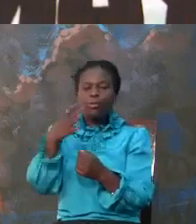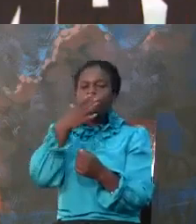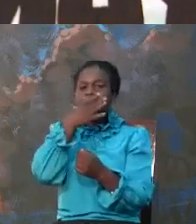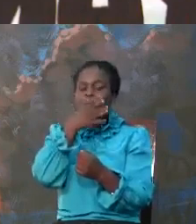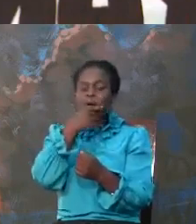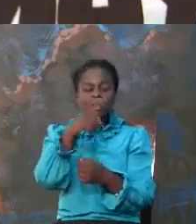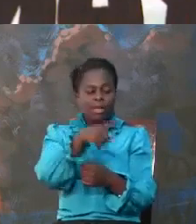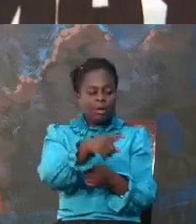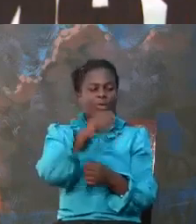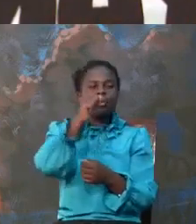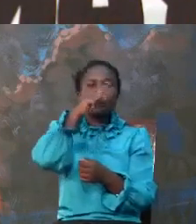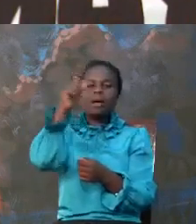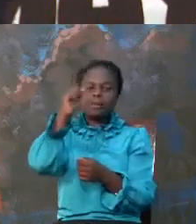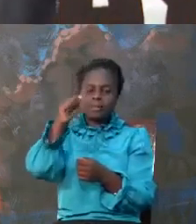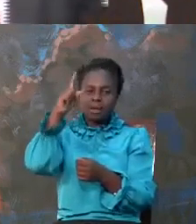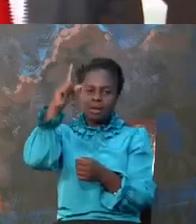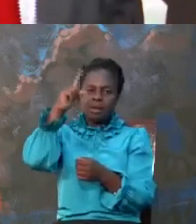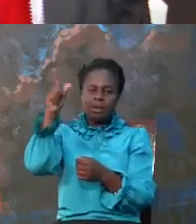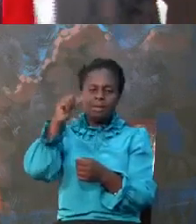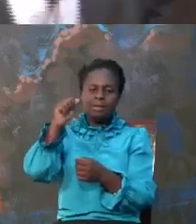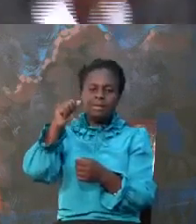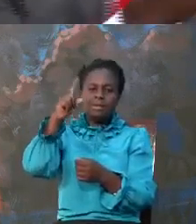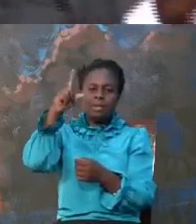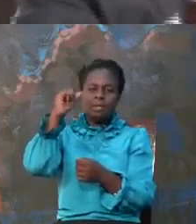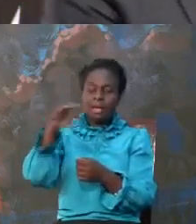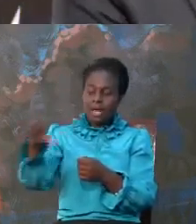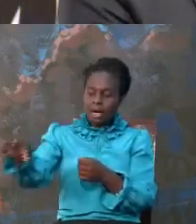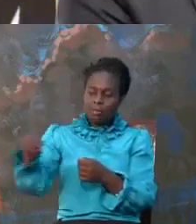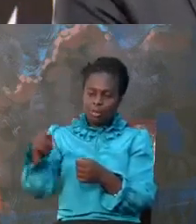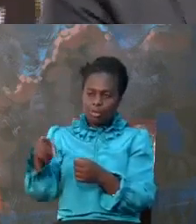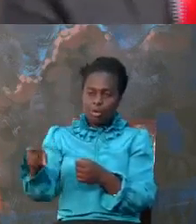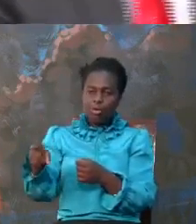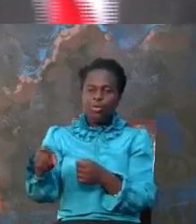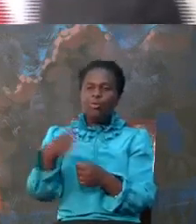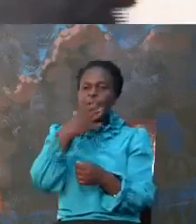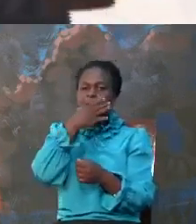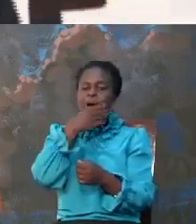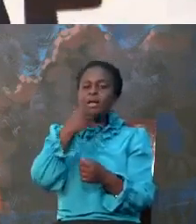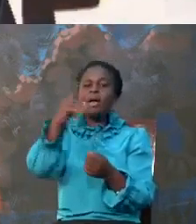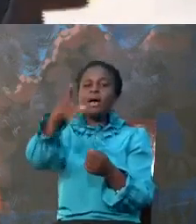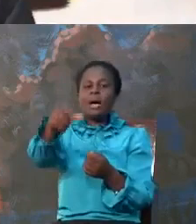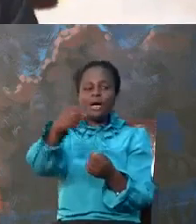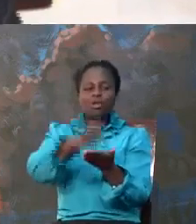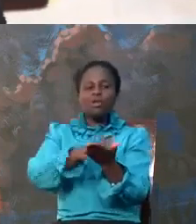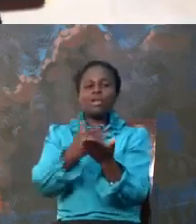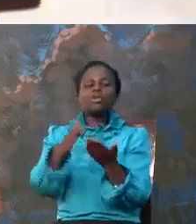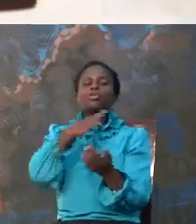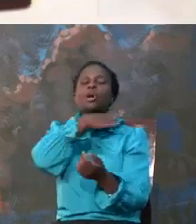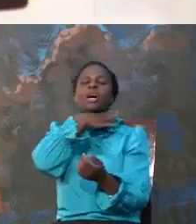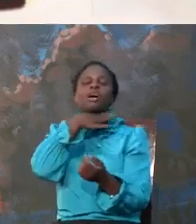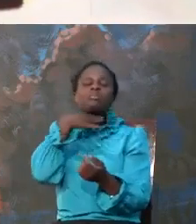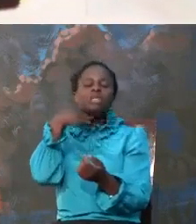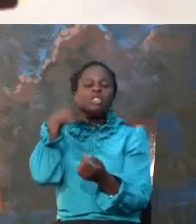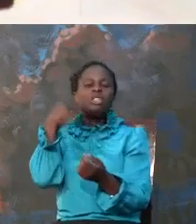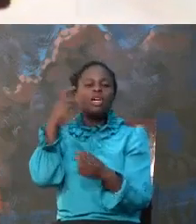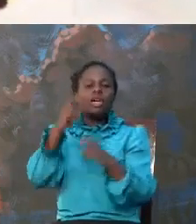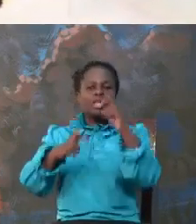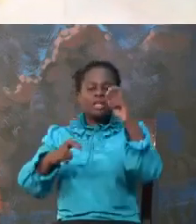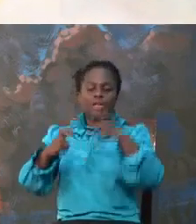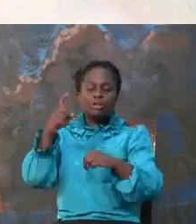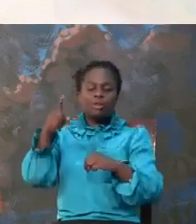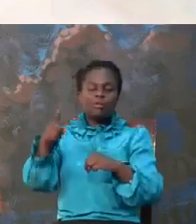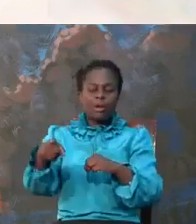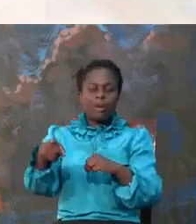sasa akamchukua yule wa Bwana, akachukua kisu, akamchinja, akachukua ile damu. Kinachotafutwa ni